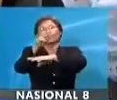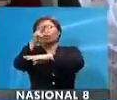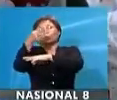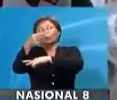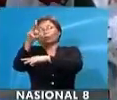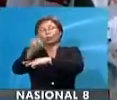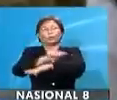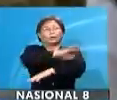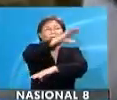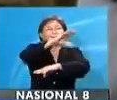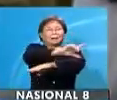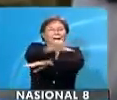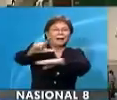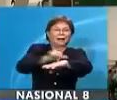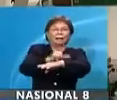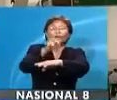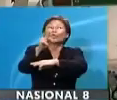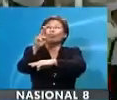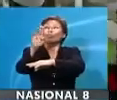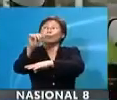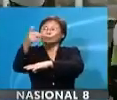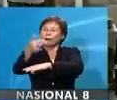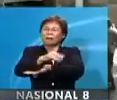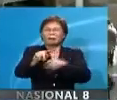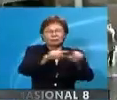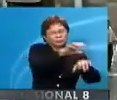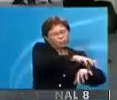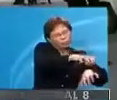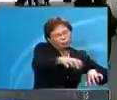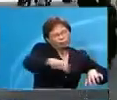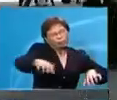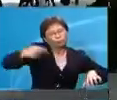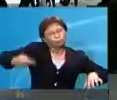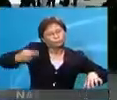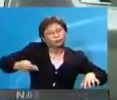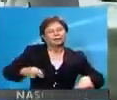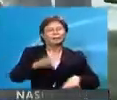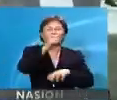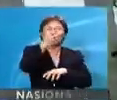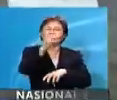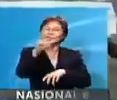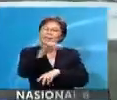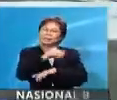Kurma serta beberapa lagi lokasi bersejarah. Syarif